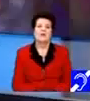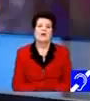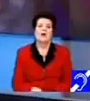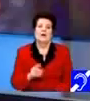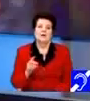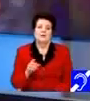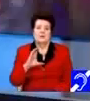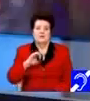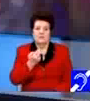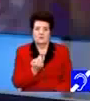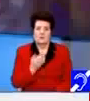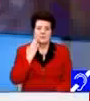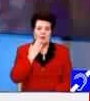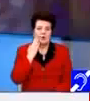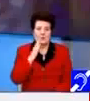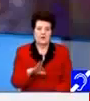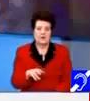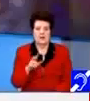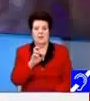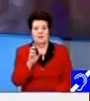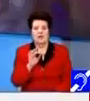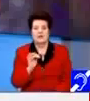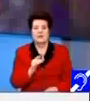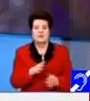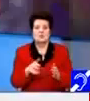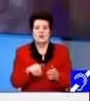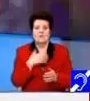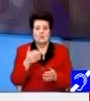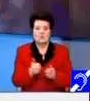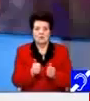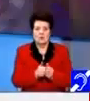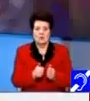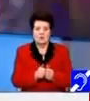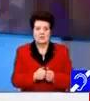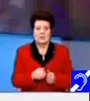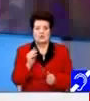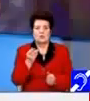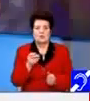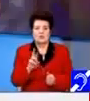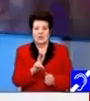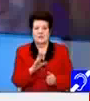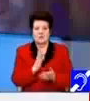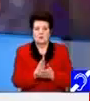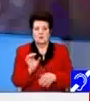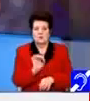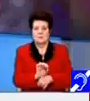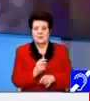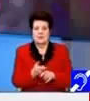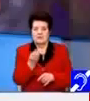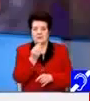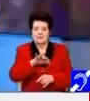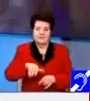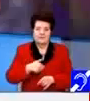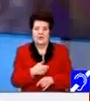Liderul Partidului Social Democrat din România, Liviu Dragnea, și fostul său coleg de facultate, Mugurel Gheorghiaș, sunt suspectați într-un caz de spălare de